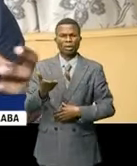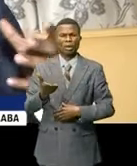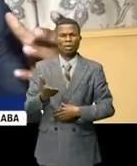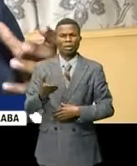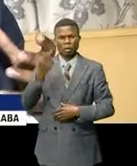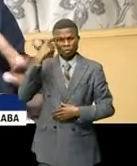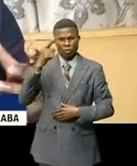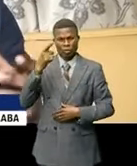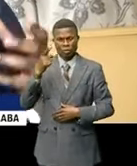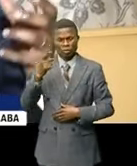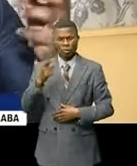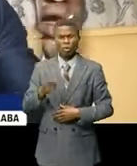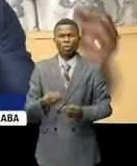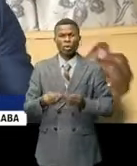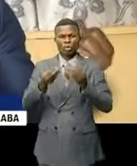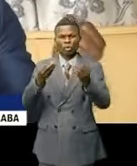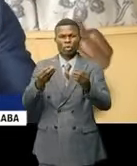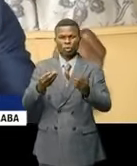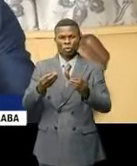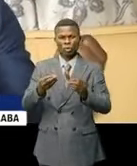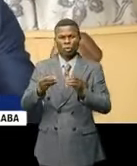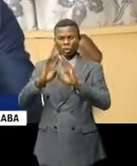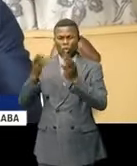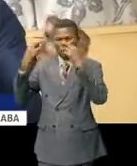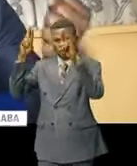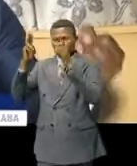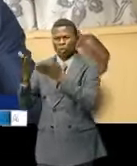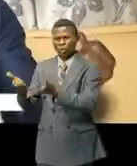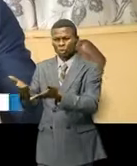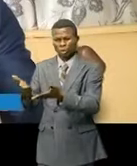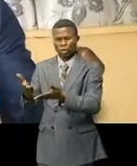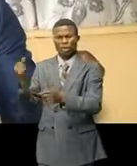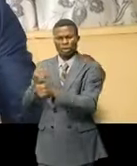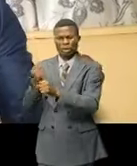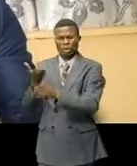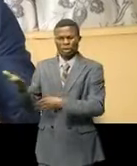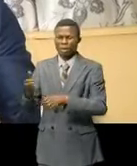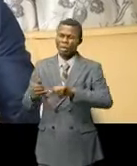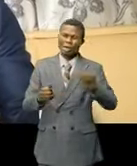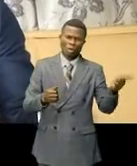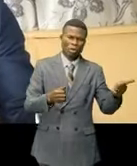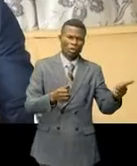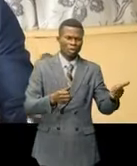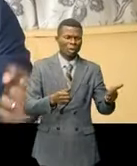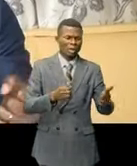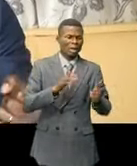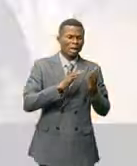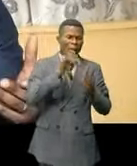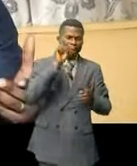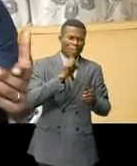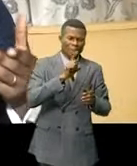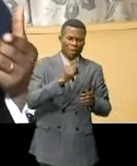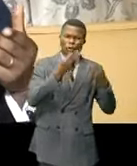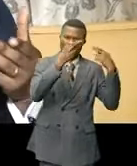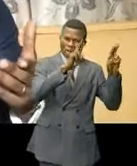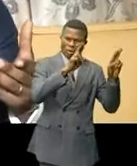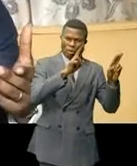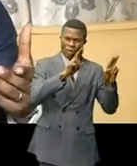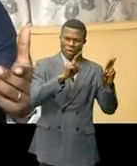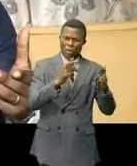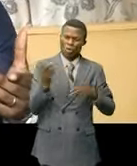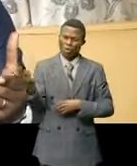mettre en face ceux qui ont réussi dans la vie, dans leur domaine, et ceux qui aspirent à réussir. Et à